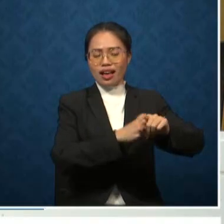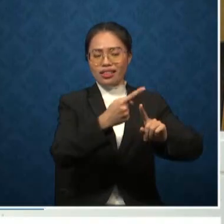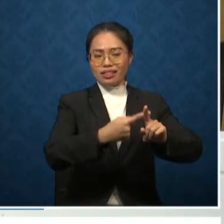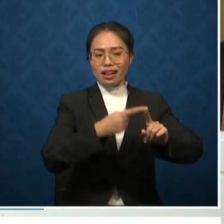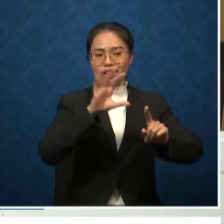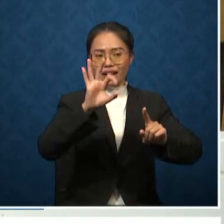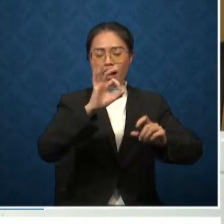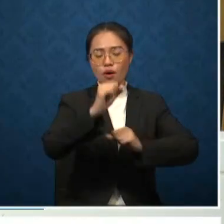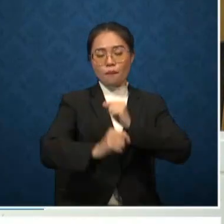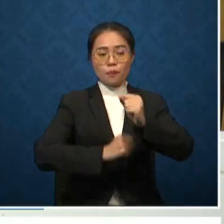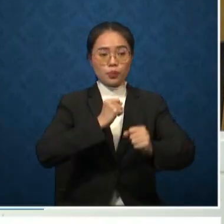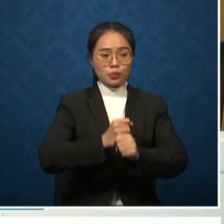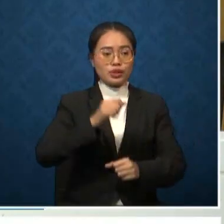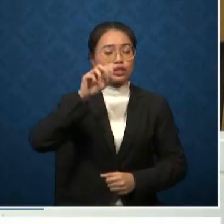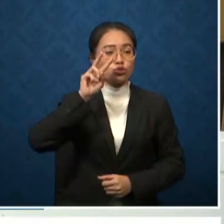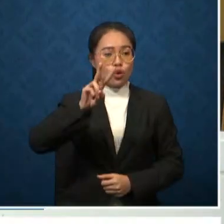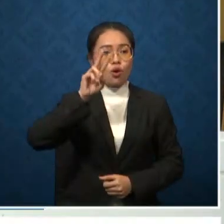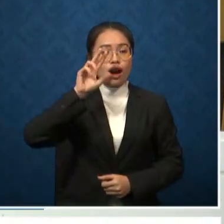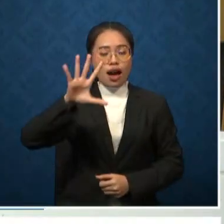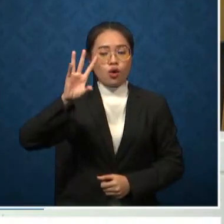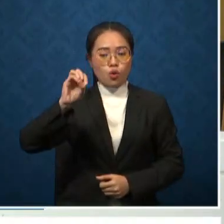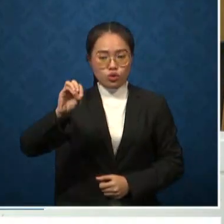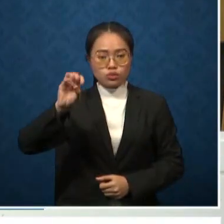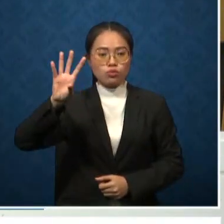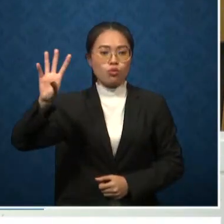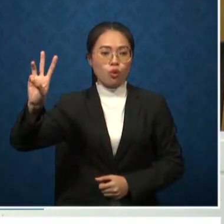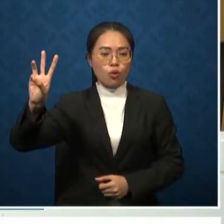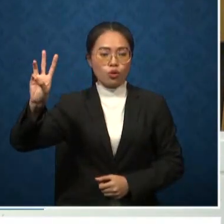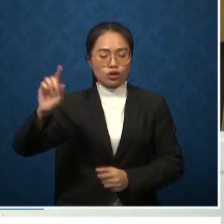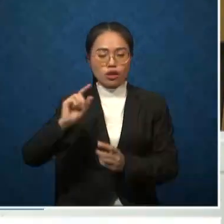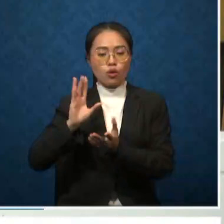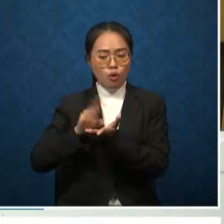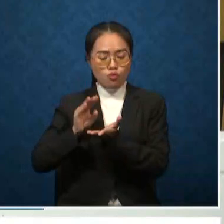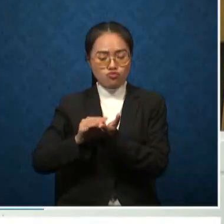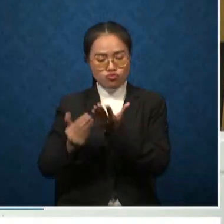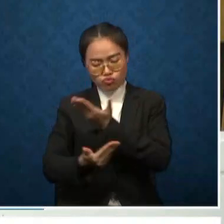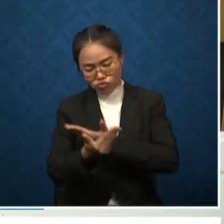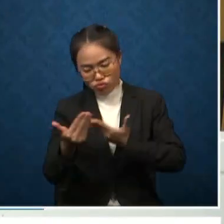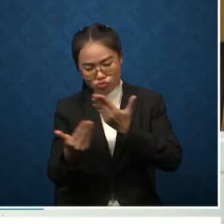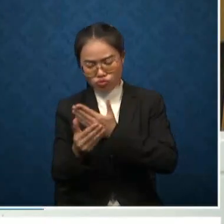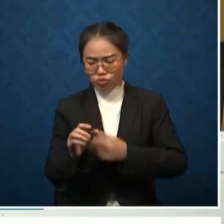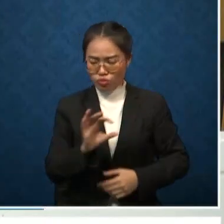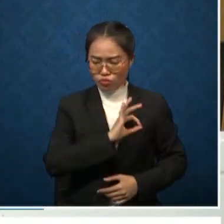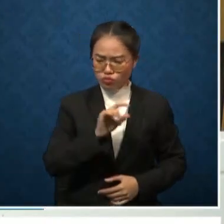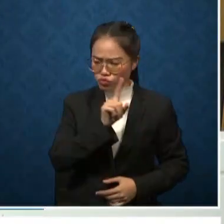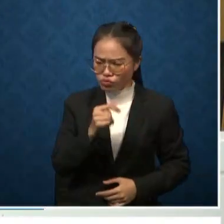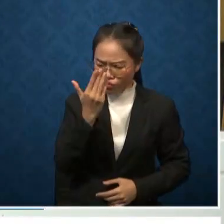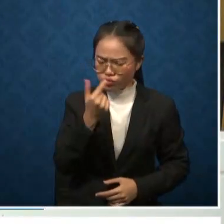น2566ที่เราจะต้องเริ่มแลกเปลี่ยนข้อมูลท่านสมาชิกอาจจะสงสัยนะครับว่าทำไมต้องกันย